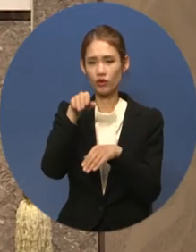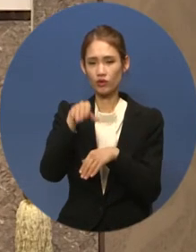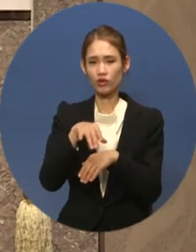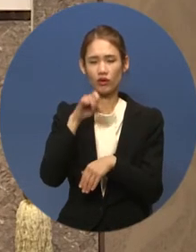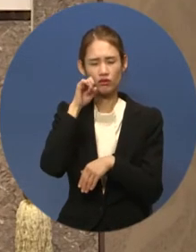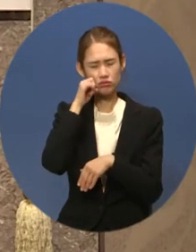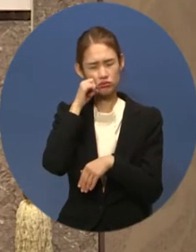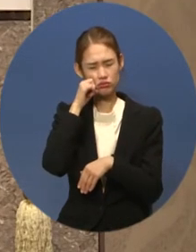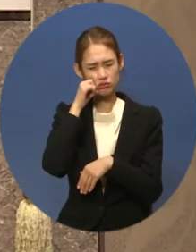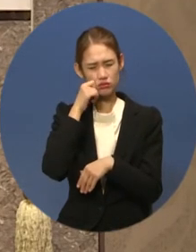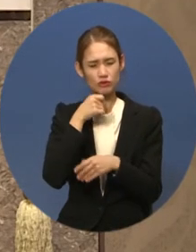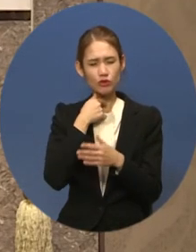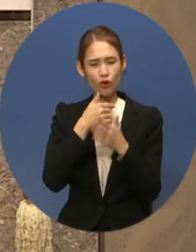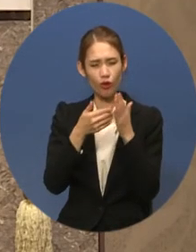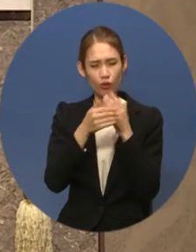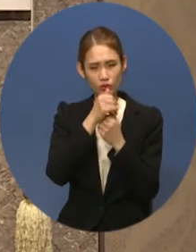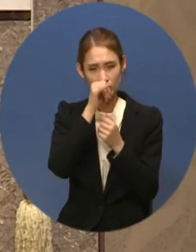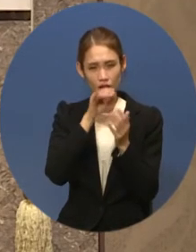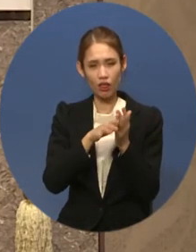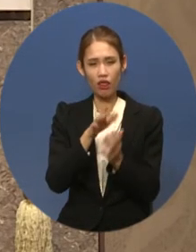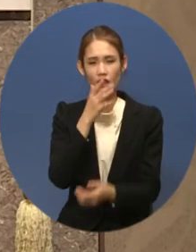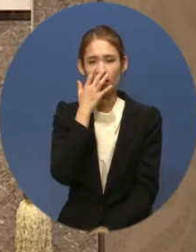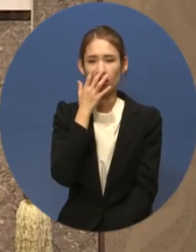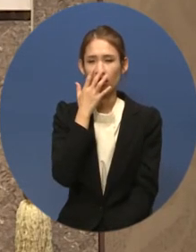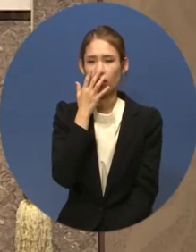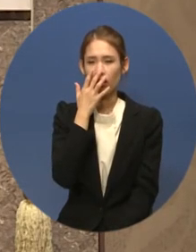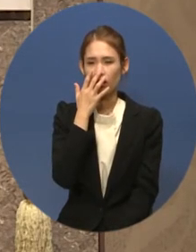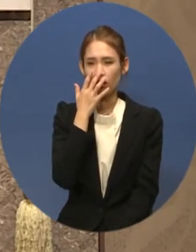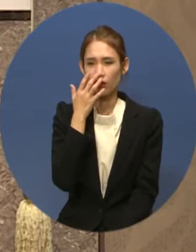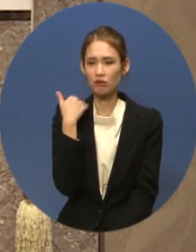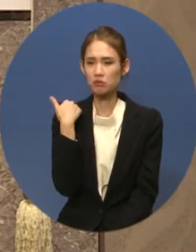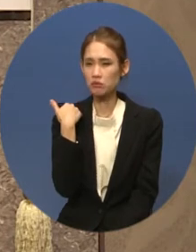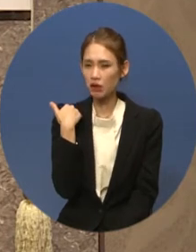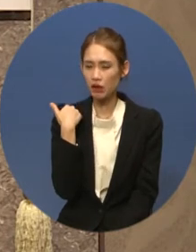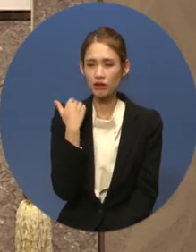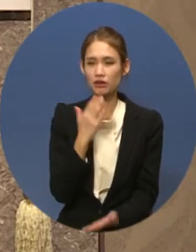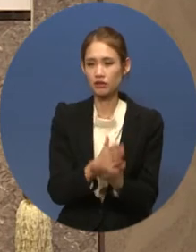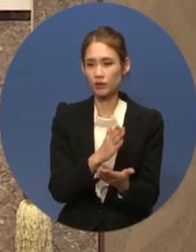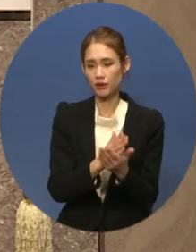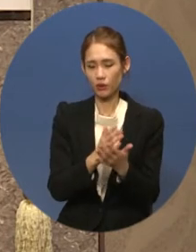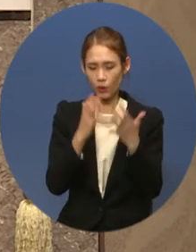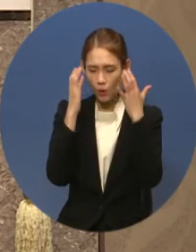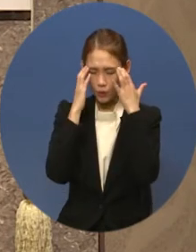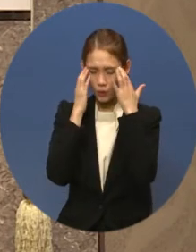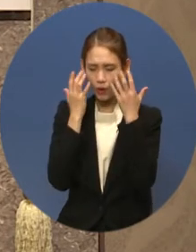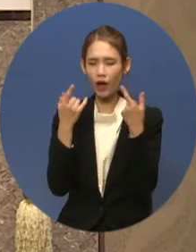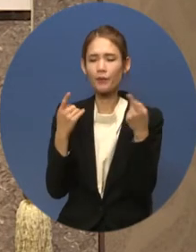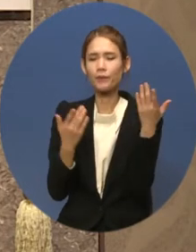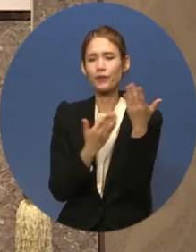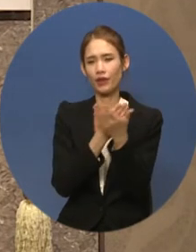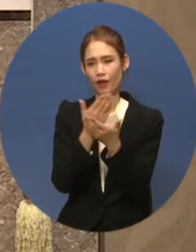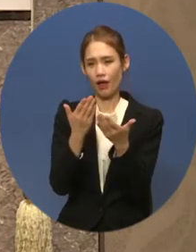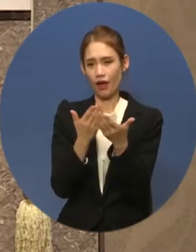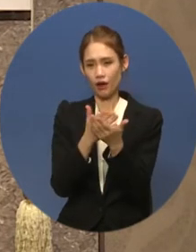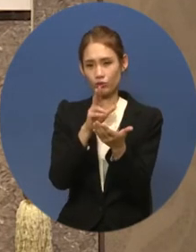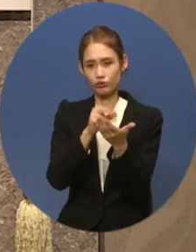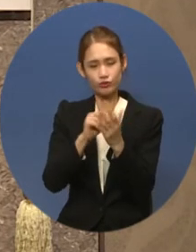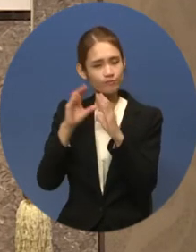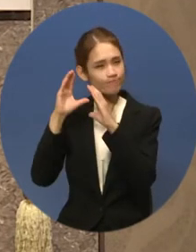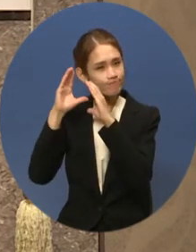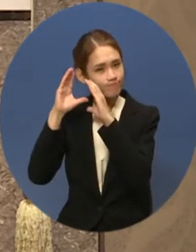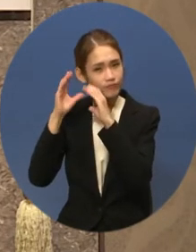어려울 때 나 몰라라 하는 것이 아니라 함께 와서 고통을 나누고 문제에 귀를 이 우리고